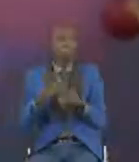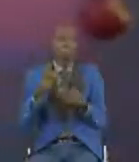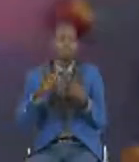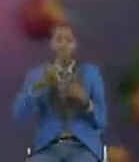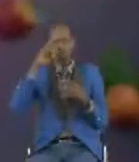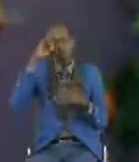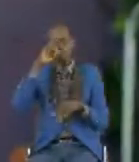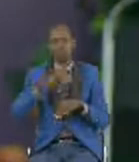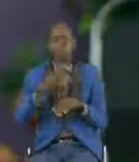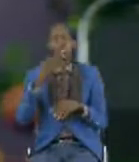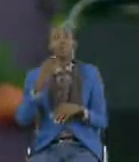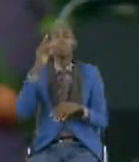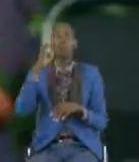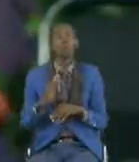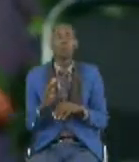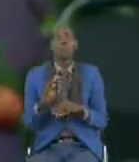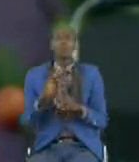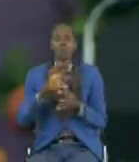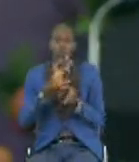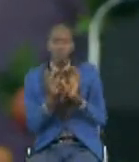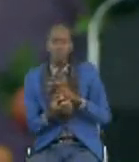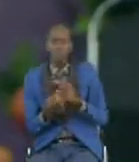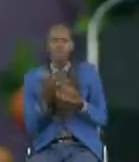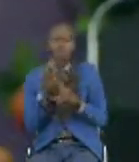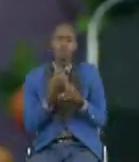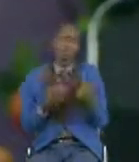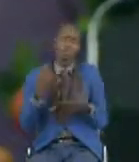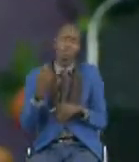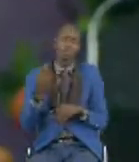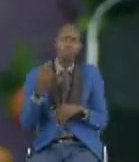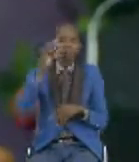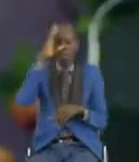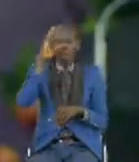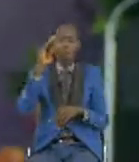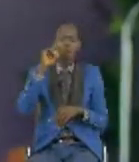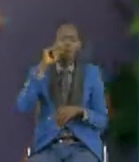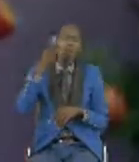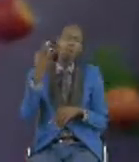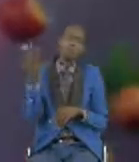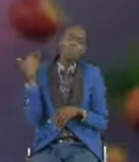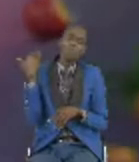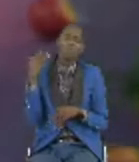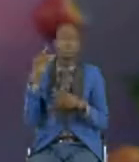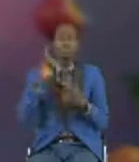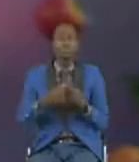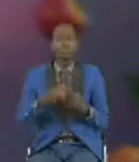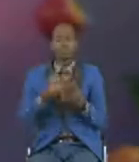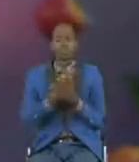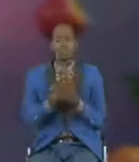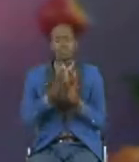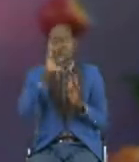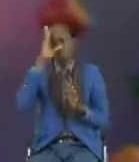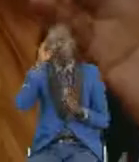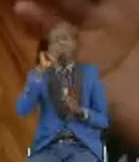de Dieu. La conversion d'un homme du passé, d'une femme du passé, à un homme, une femme